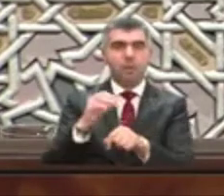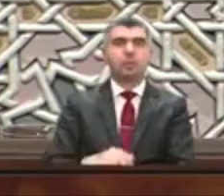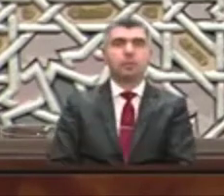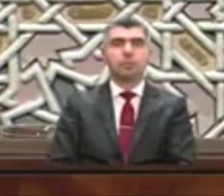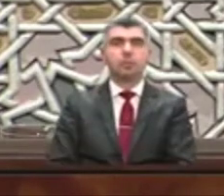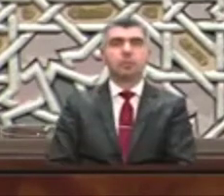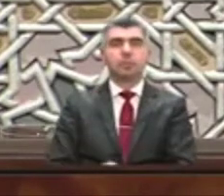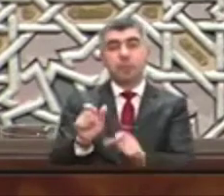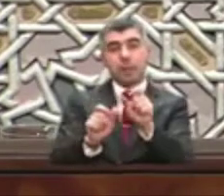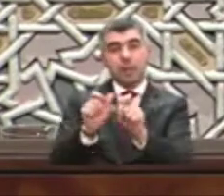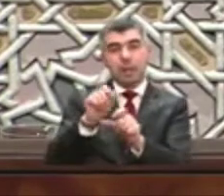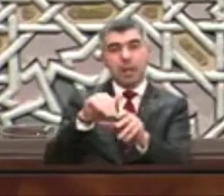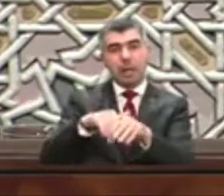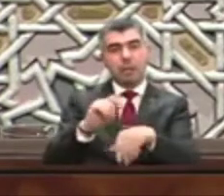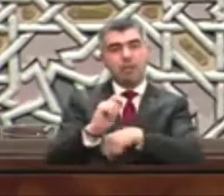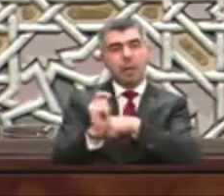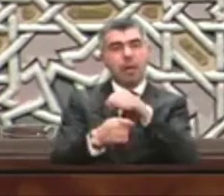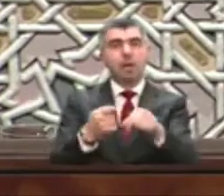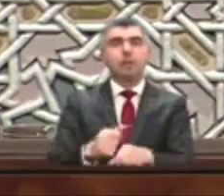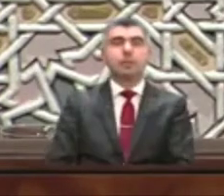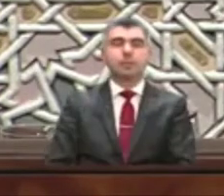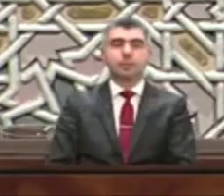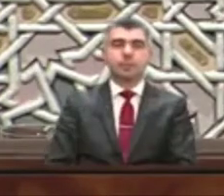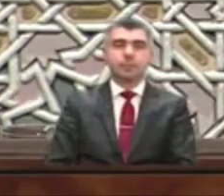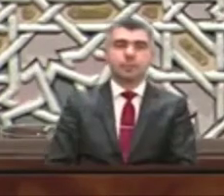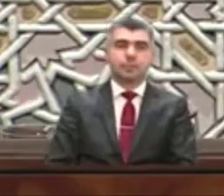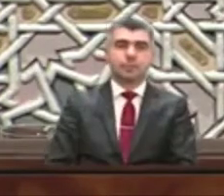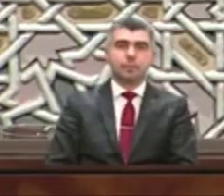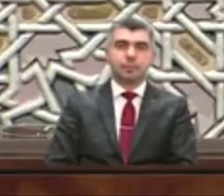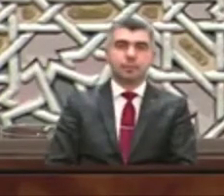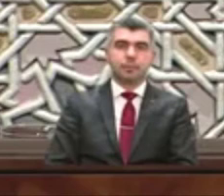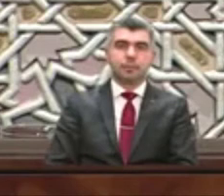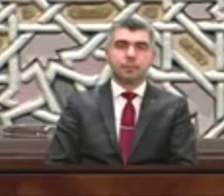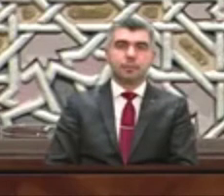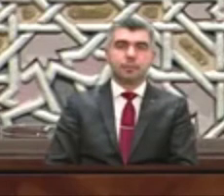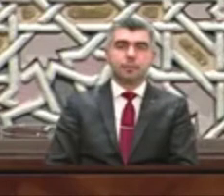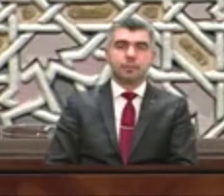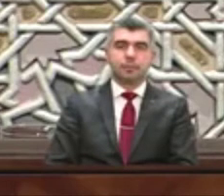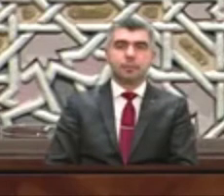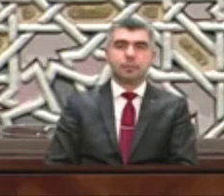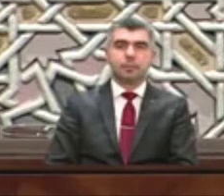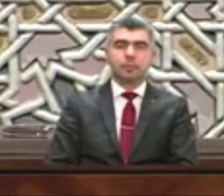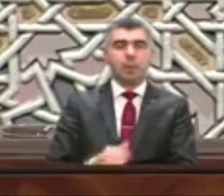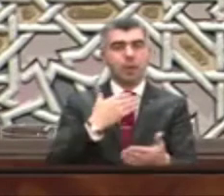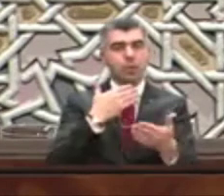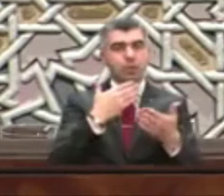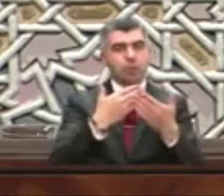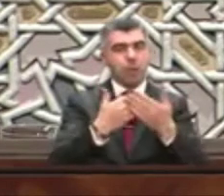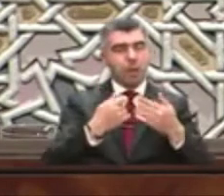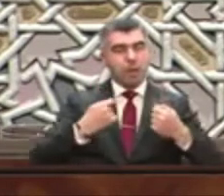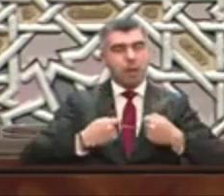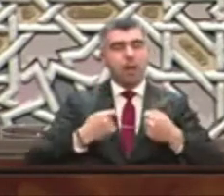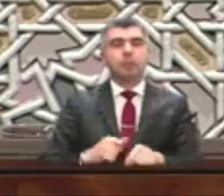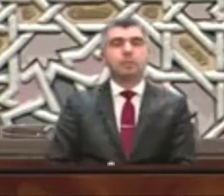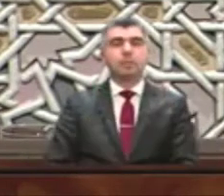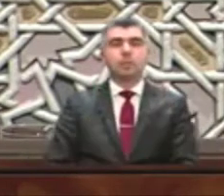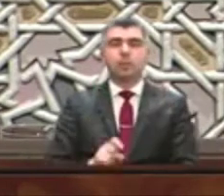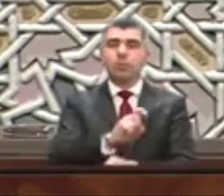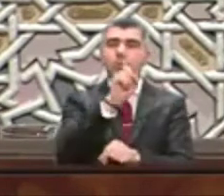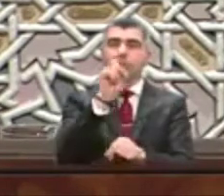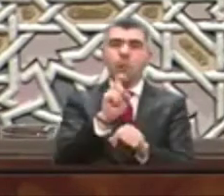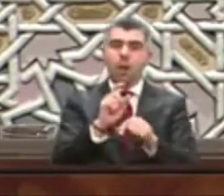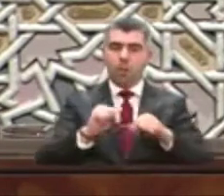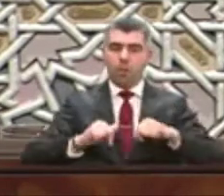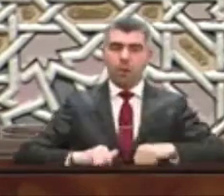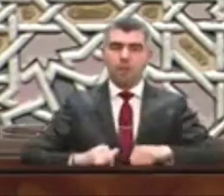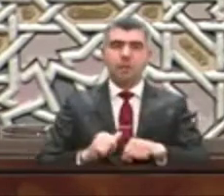من الفريق الحركي. تفضلي سيد النائب المحترم، عليك الكلمه. شكرا سيد الرئيس. نسائلكم سيد